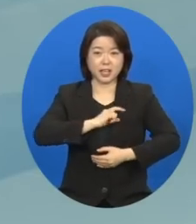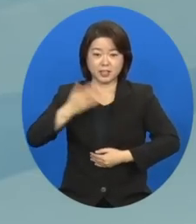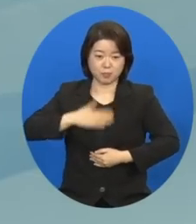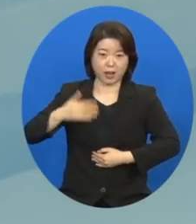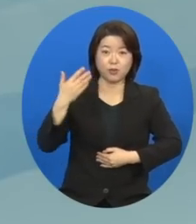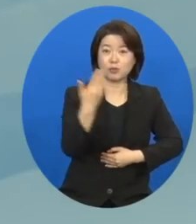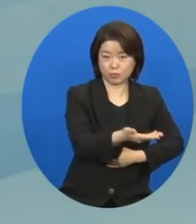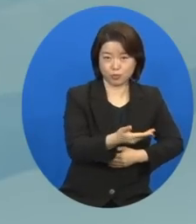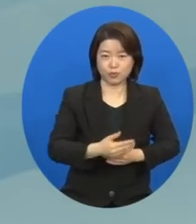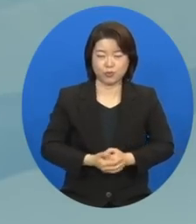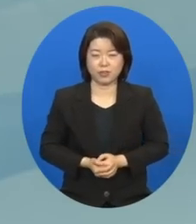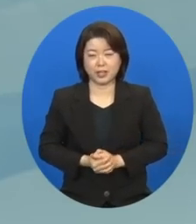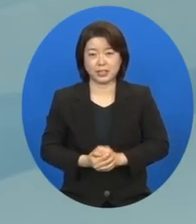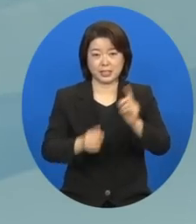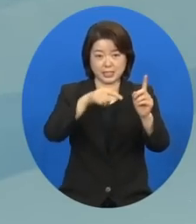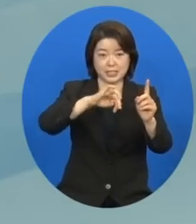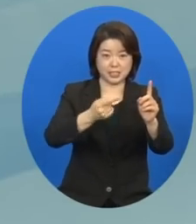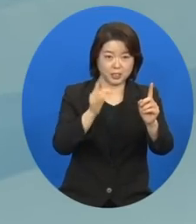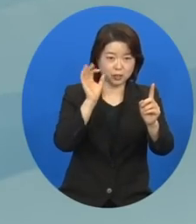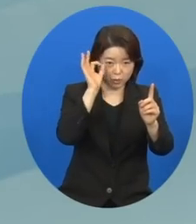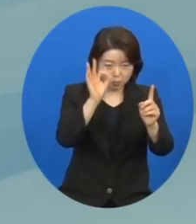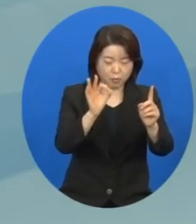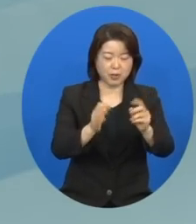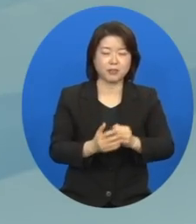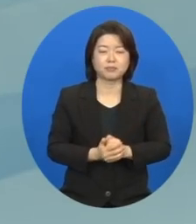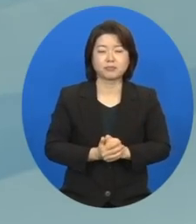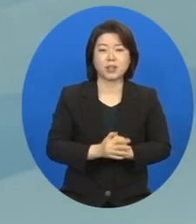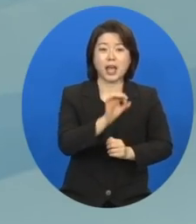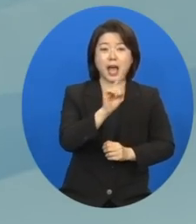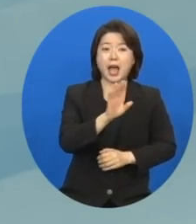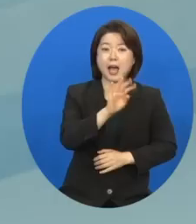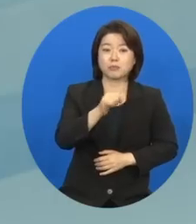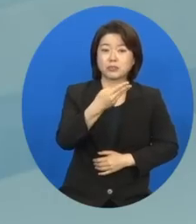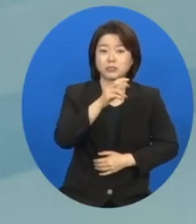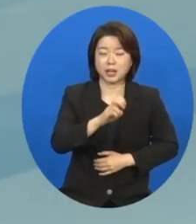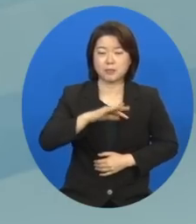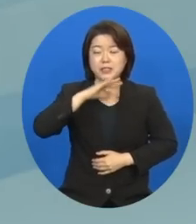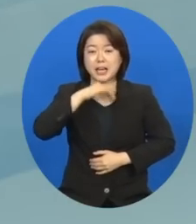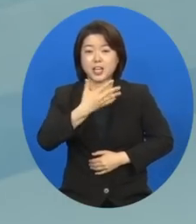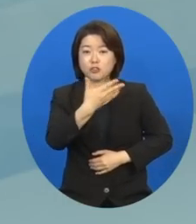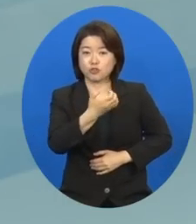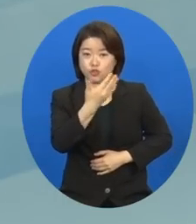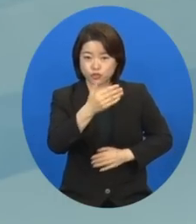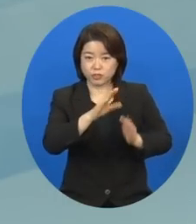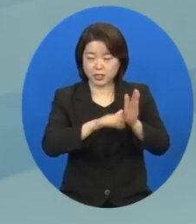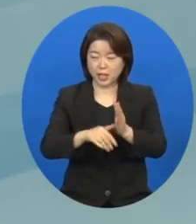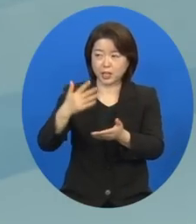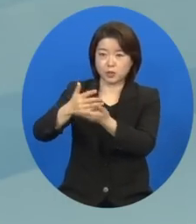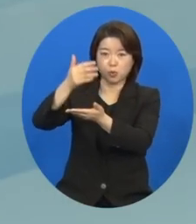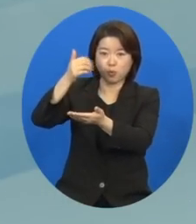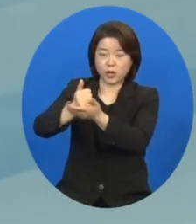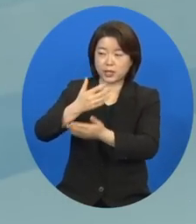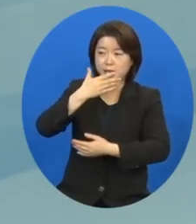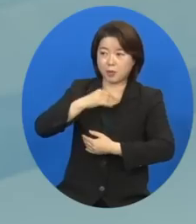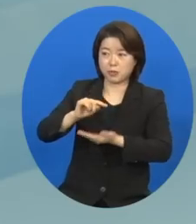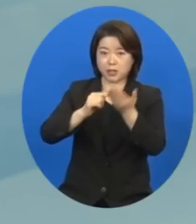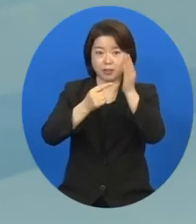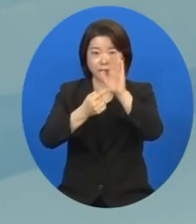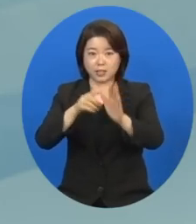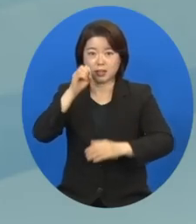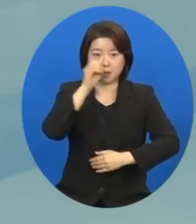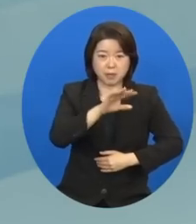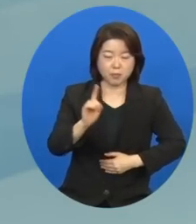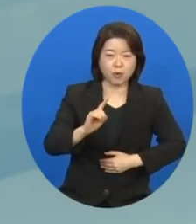겁니다. 자, 1절에 이렇게 되어 있습니다. 아브라함이 99세 때에 여호와께서 아브라함에게 나타나서 그에게 이르시되 나는